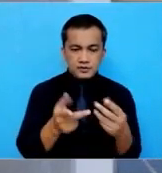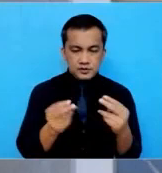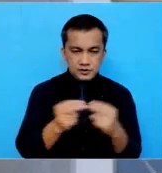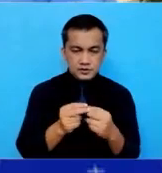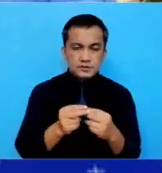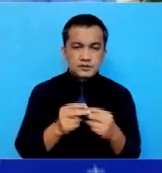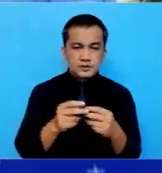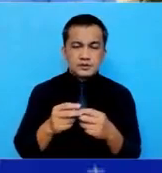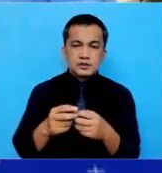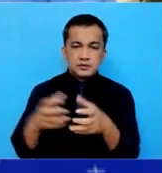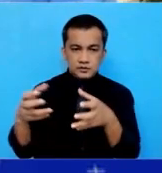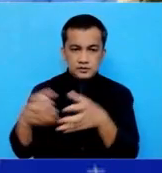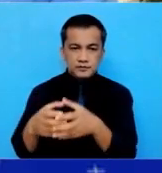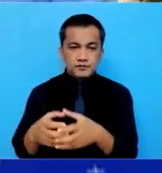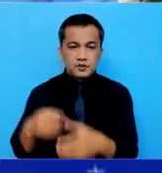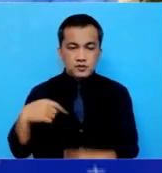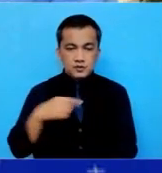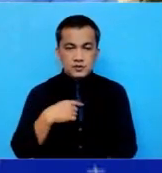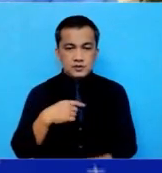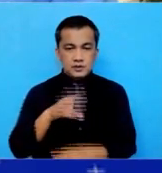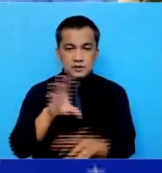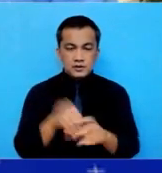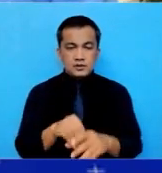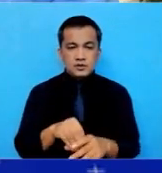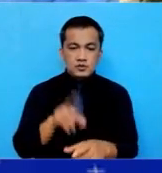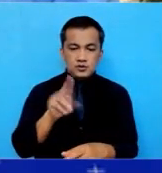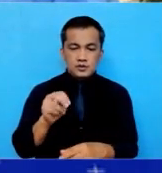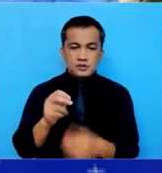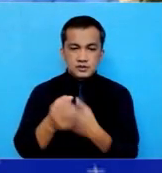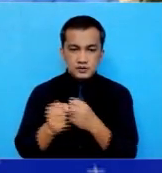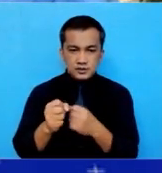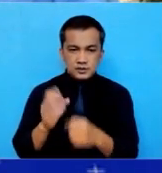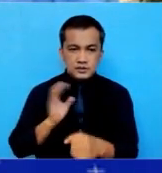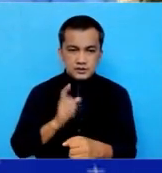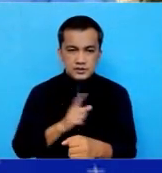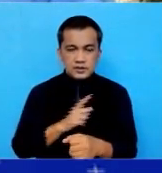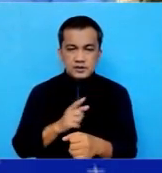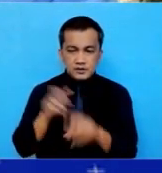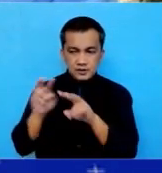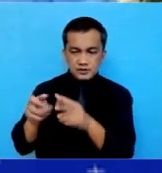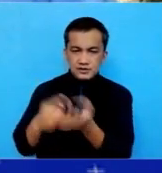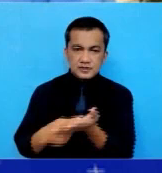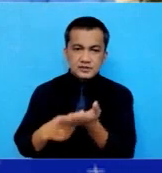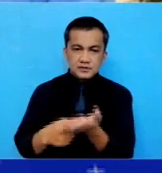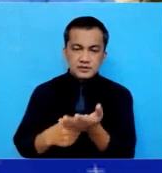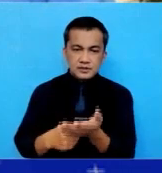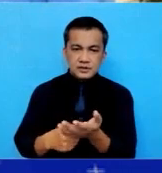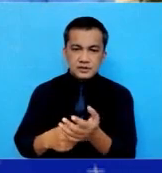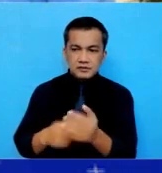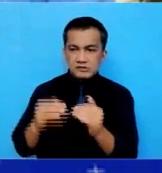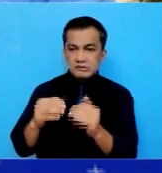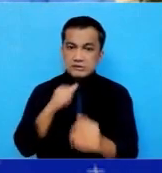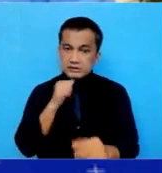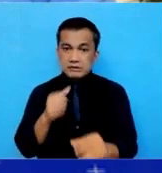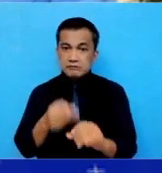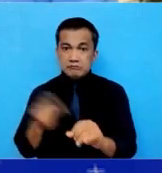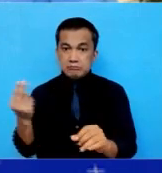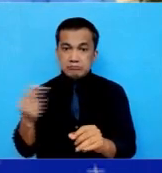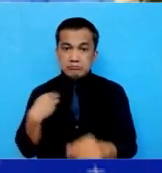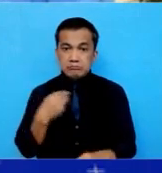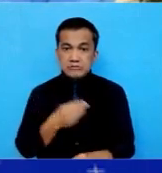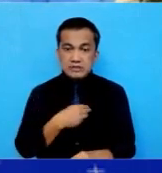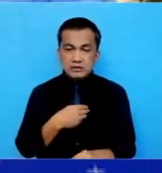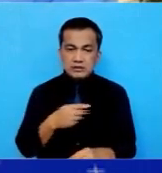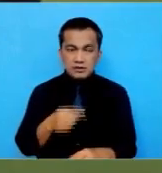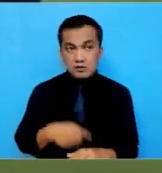magiging bahagi tayo ng UN Security Council, we will be in the loop of discussions. Hindi ka pares na pag hindi tayo member ay